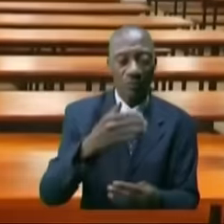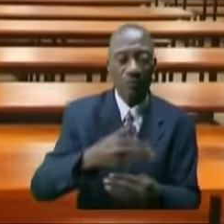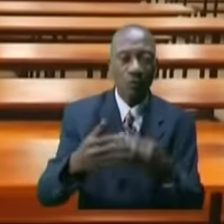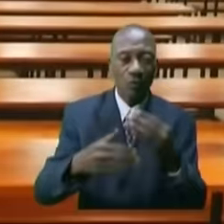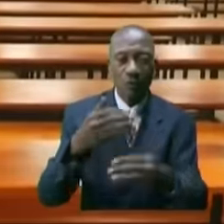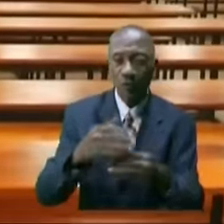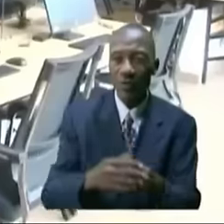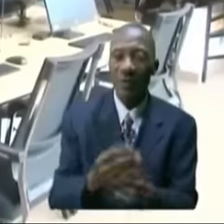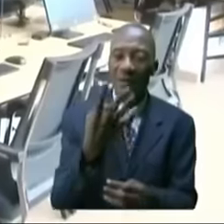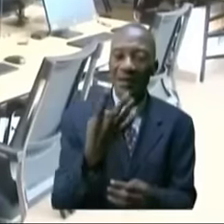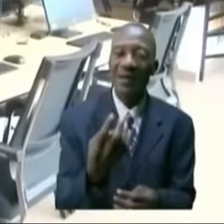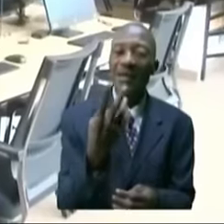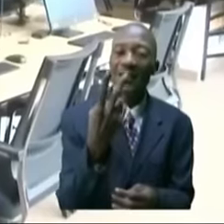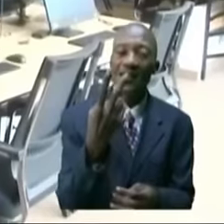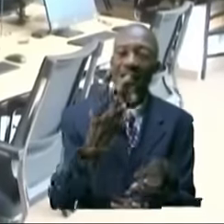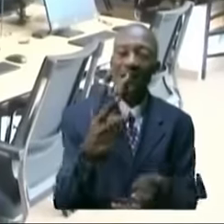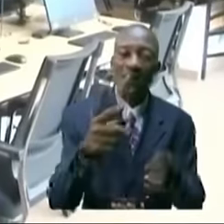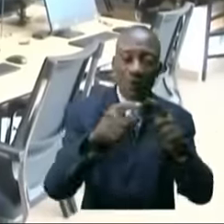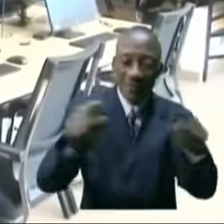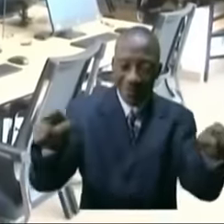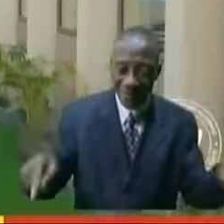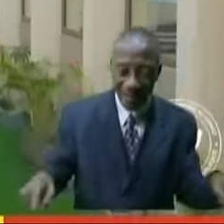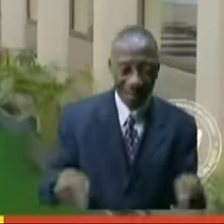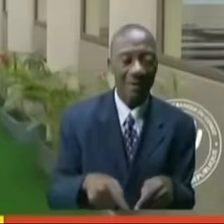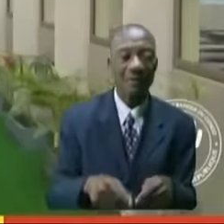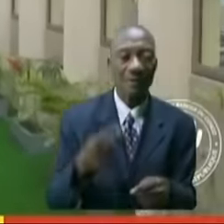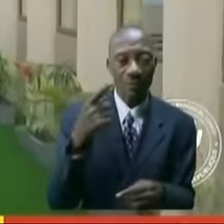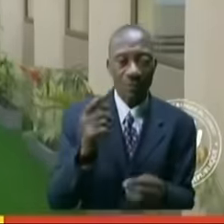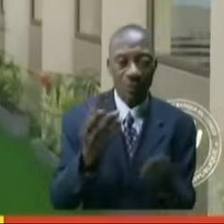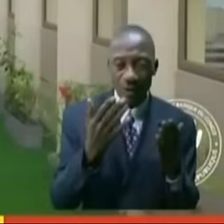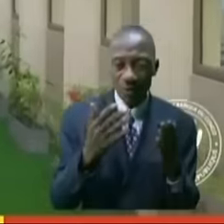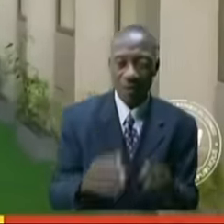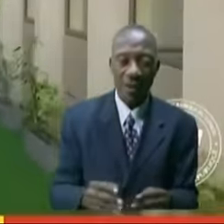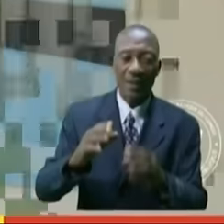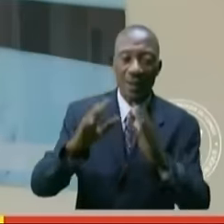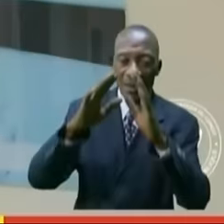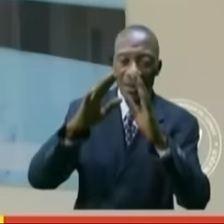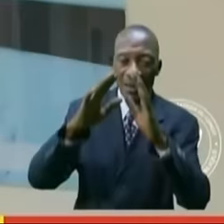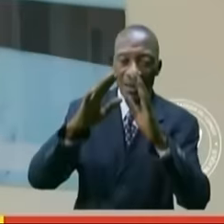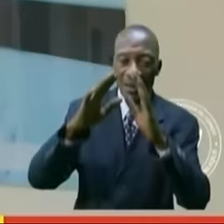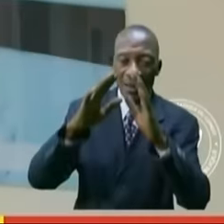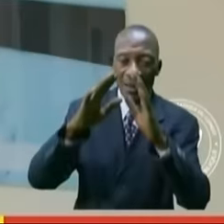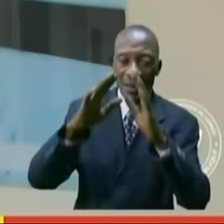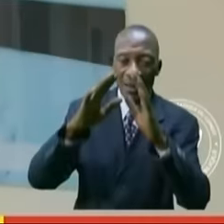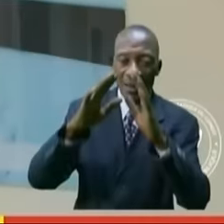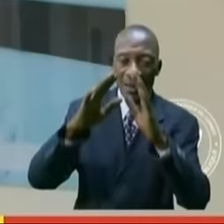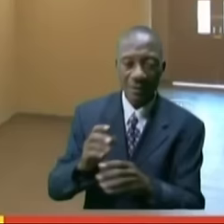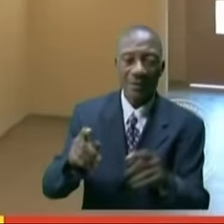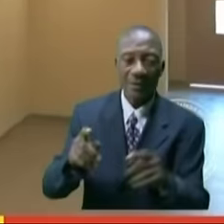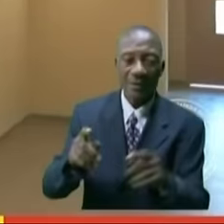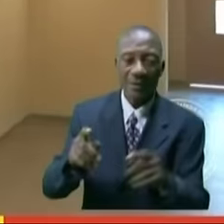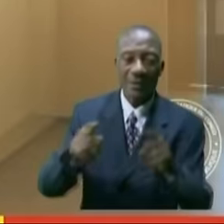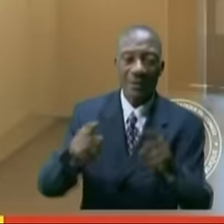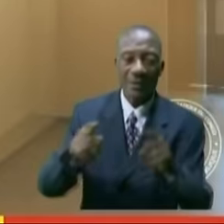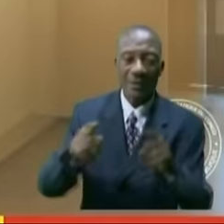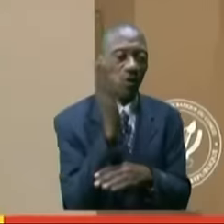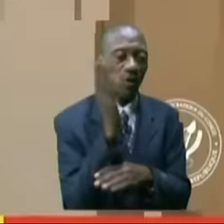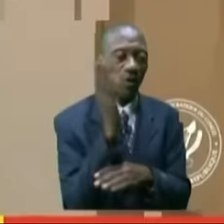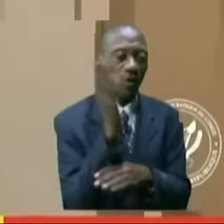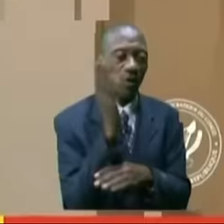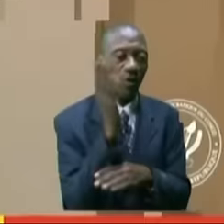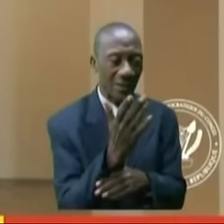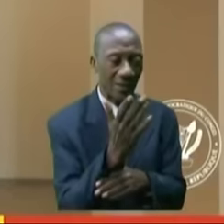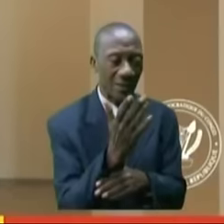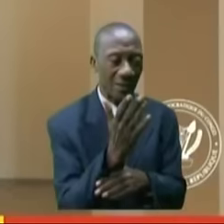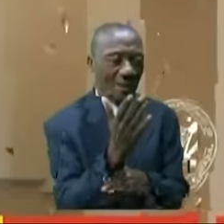42 auditoires, deux bibliothèques numériques et physiques, un laboratoire et une grande salle de conférence. La satisfaction